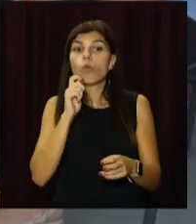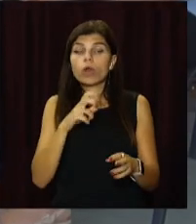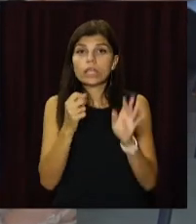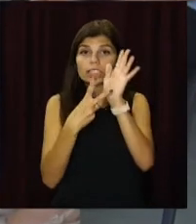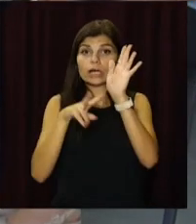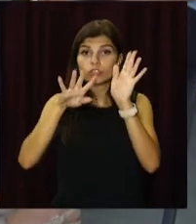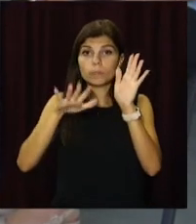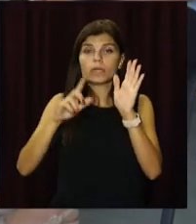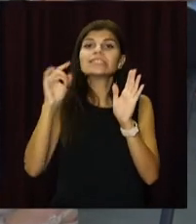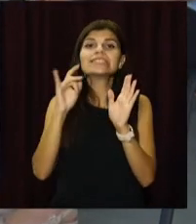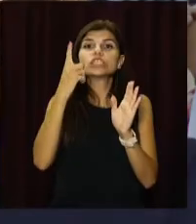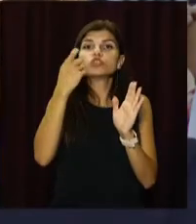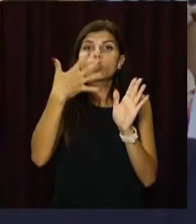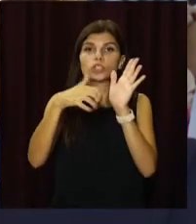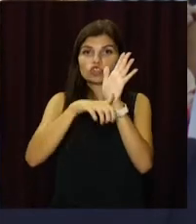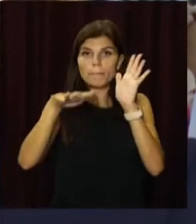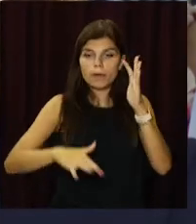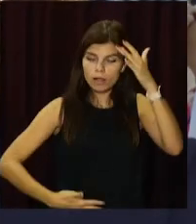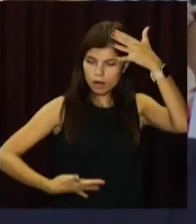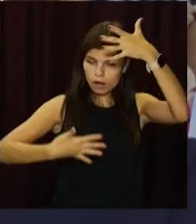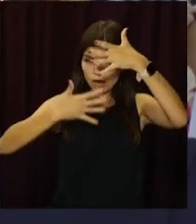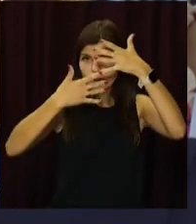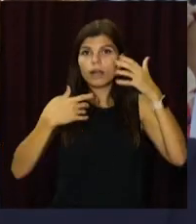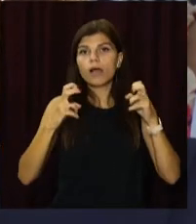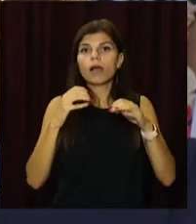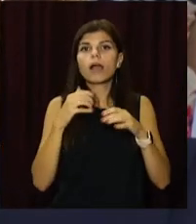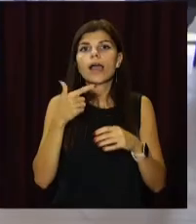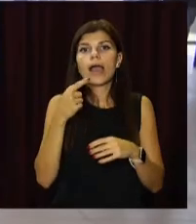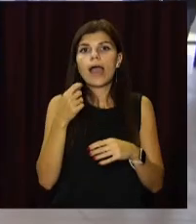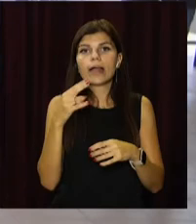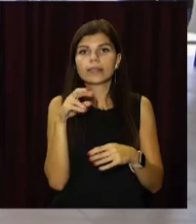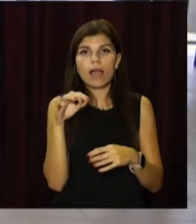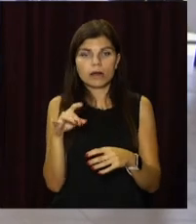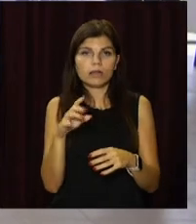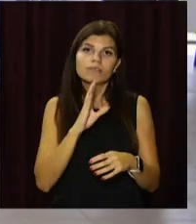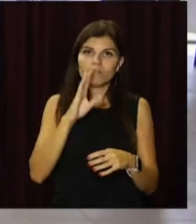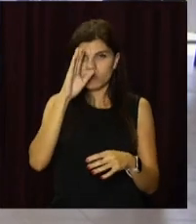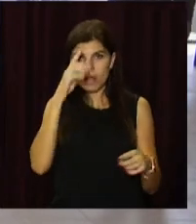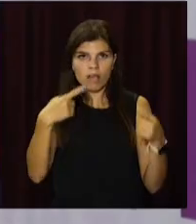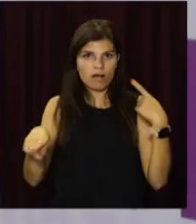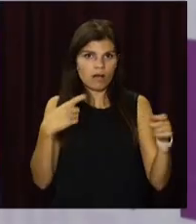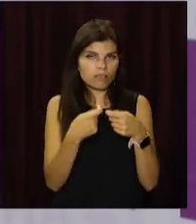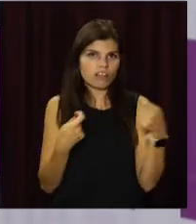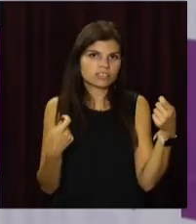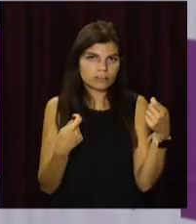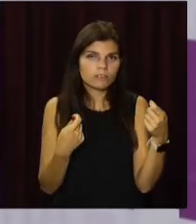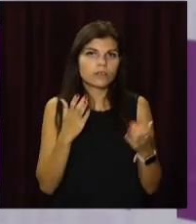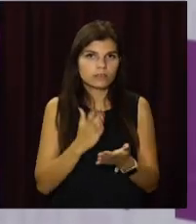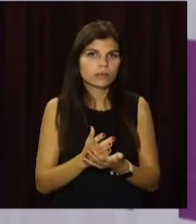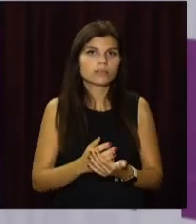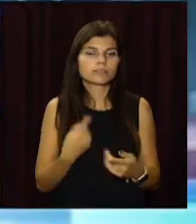74-му місці зі 156 у глобальному індексі гендерного розриву. Лада Донець, Сергій Макаров, Open News, телеканал